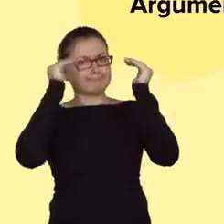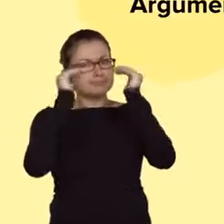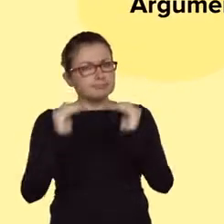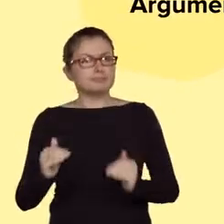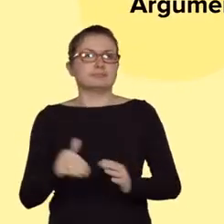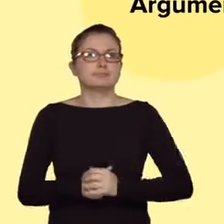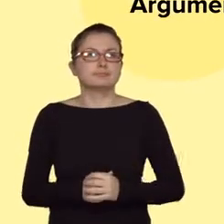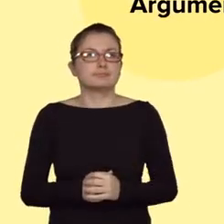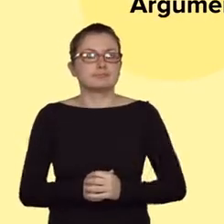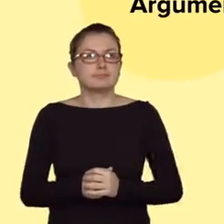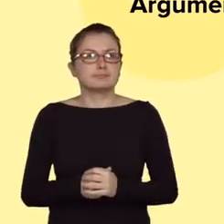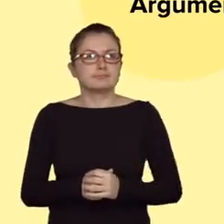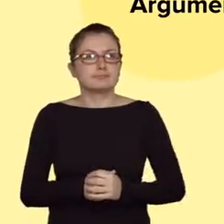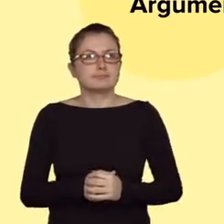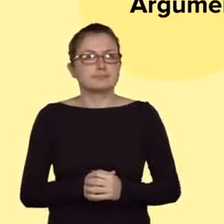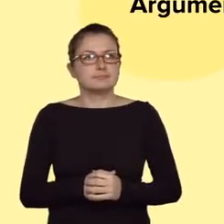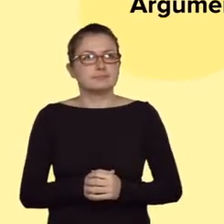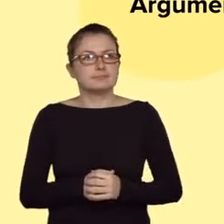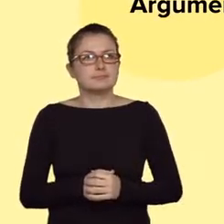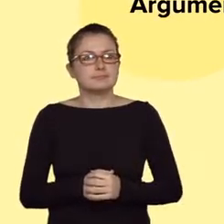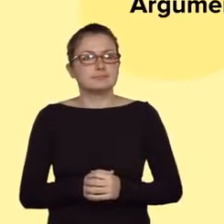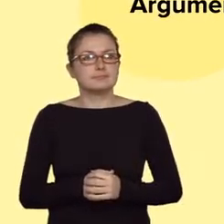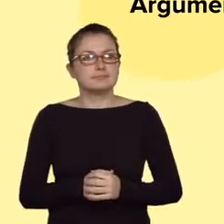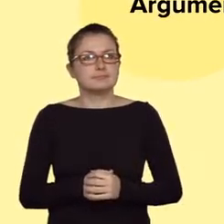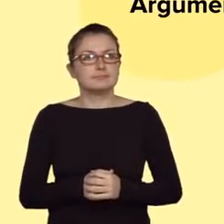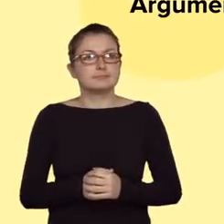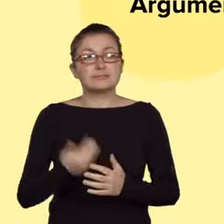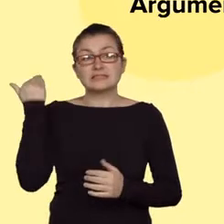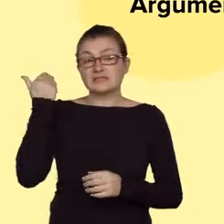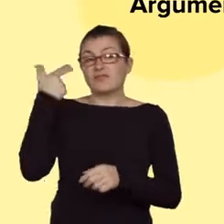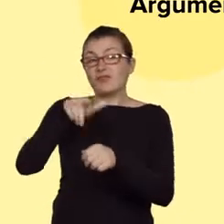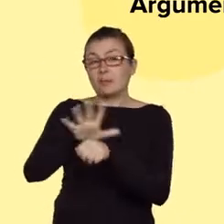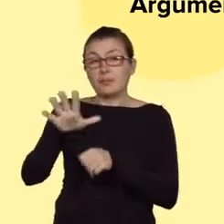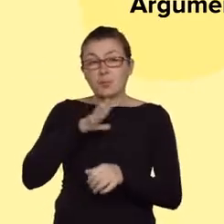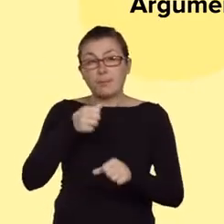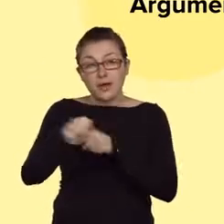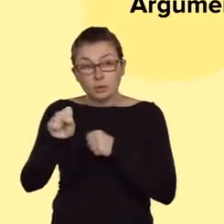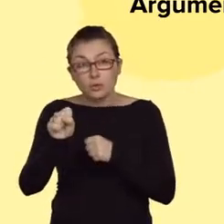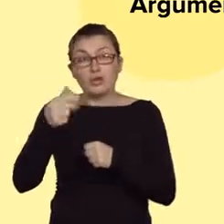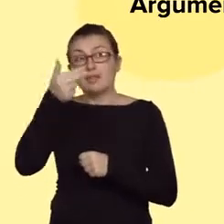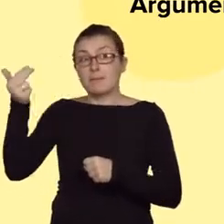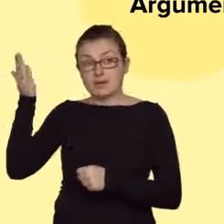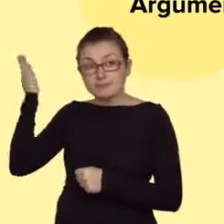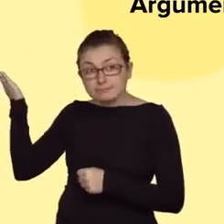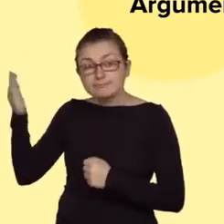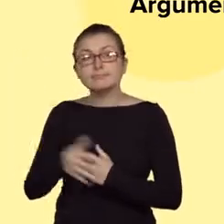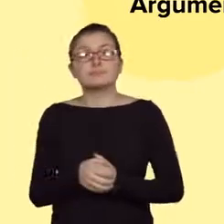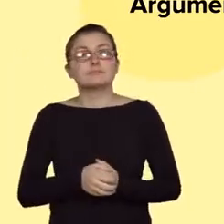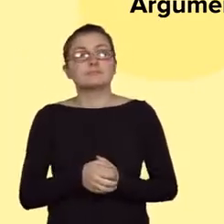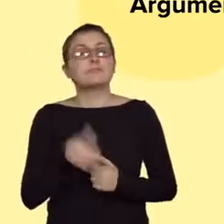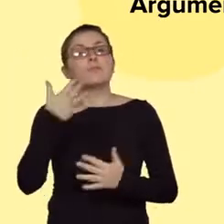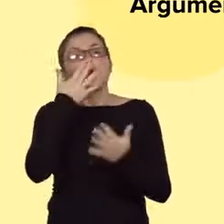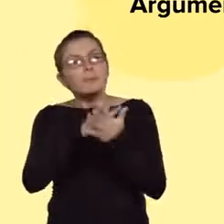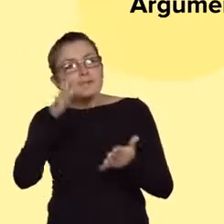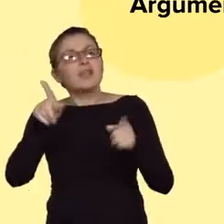W wypadku tematu, który pojawił się na maturze w maju 2015 roku, zarówno stanowisko, jak i argumentacja muszą być ogólne. Zatem